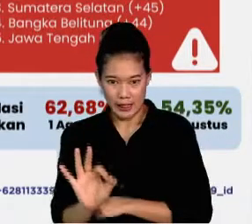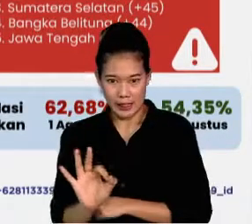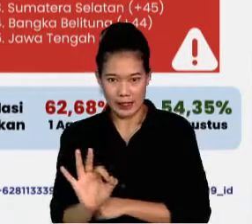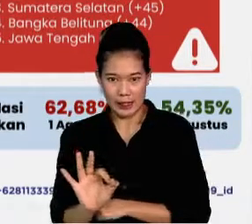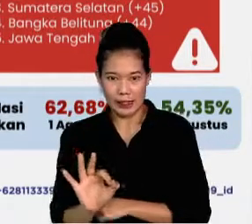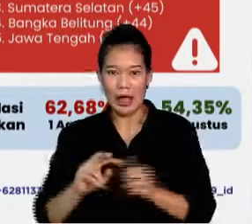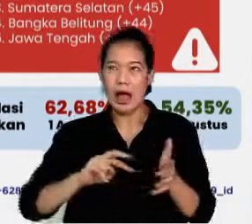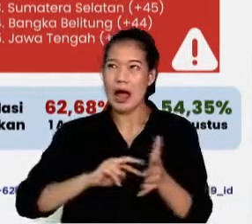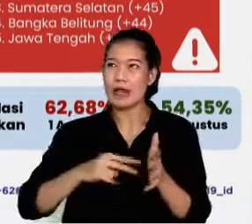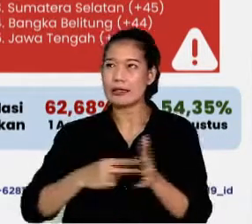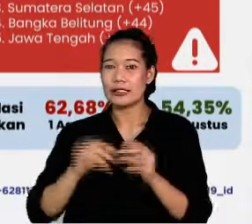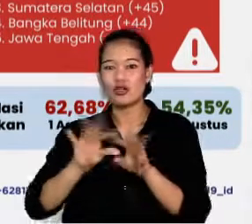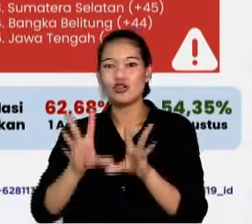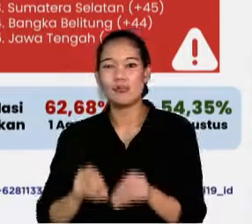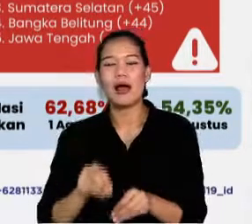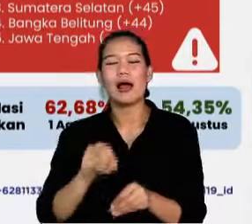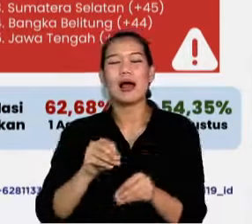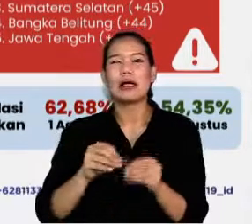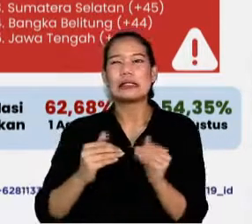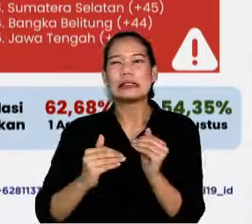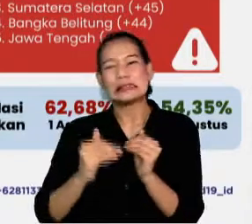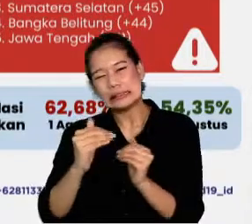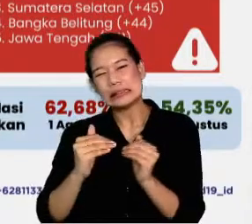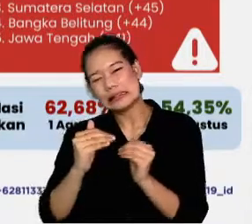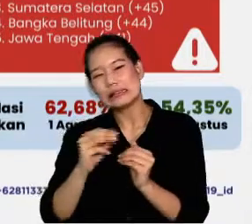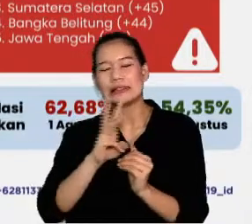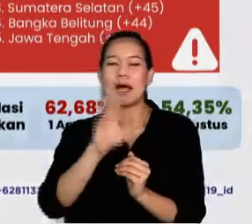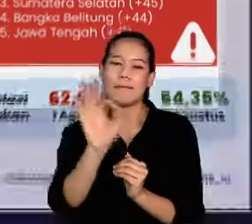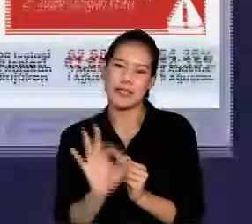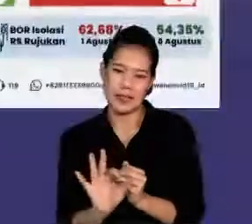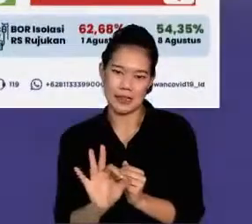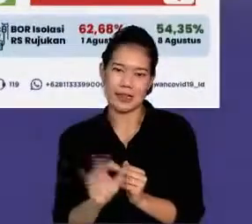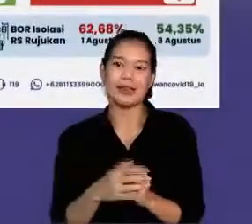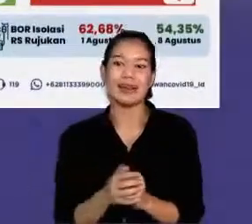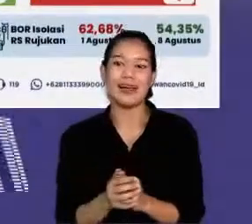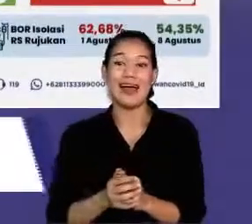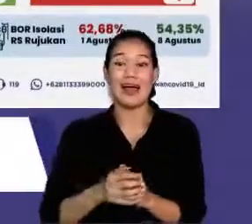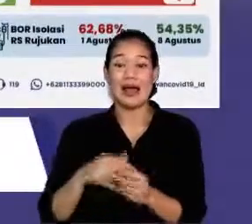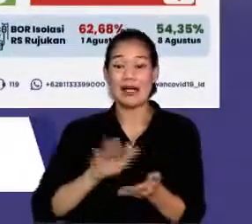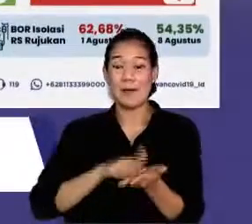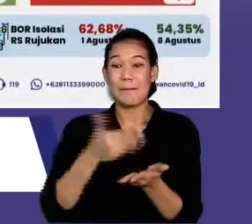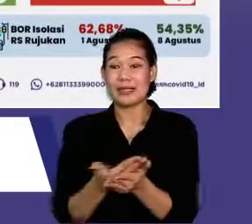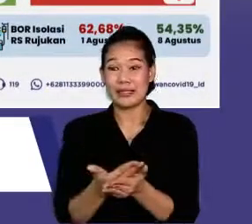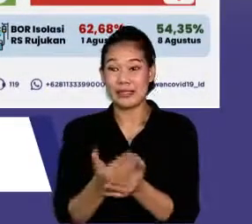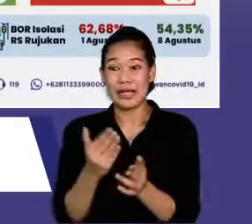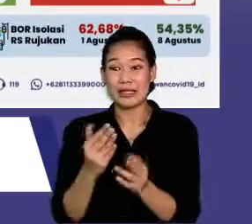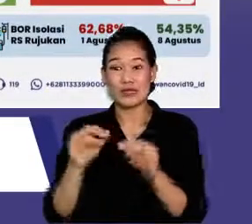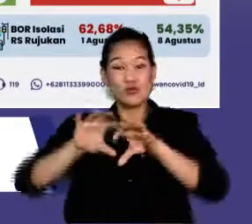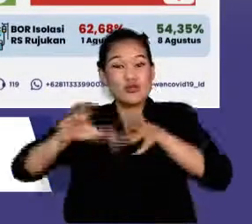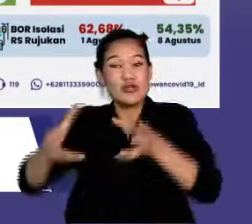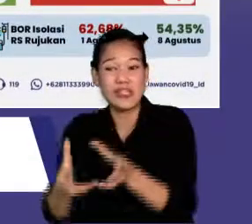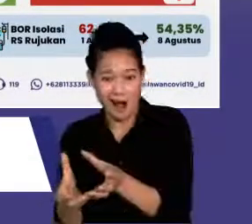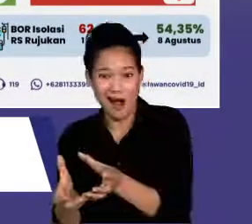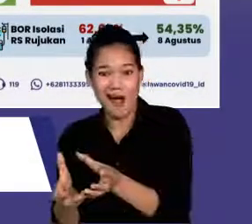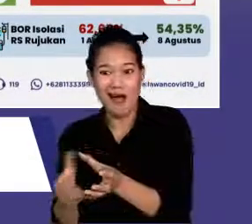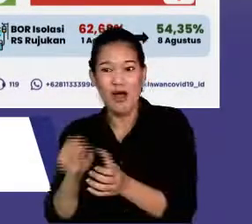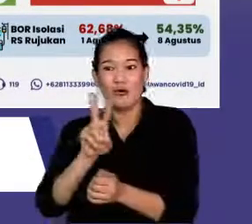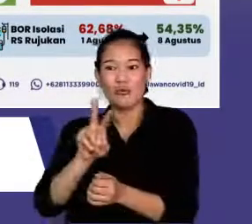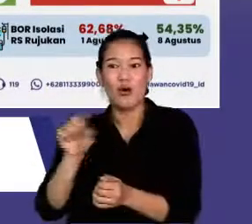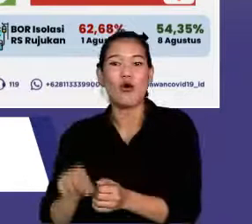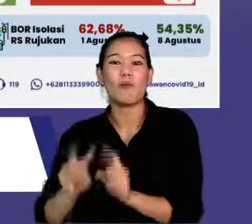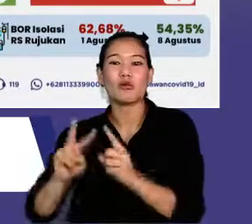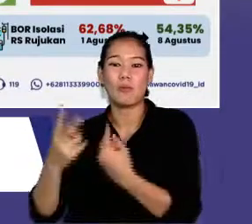atau hampir mendekati 3% sebagai gambaran persen kematian di tingkat dunia saat ini sebesar